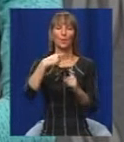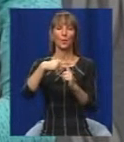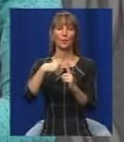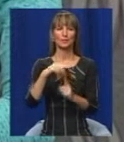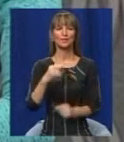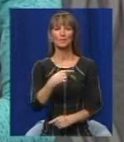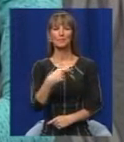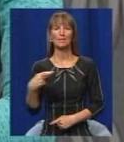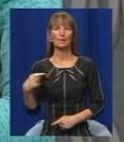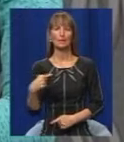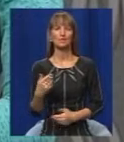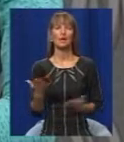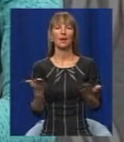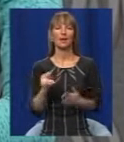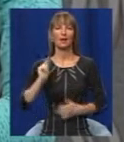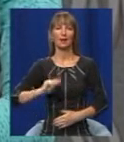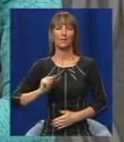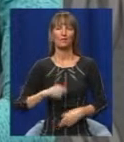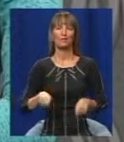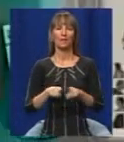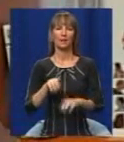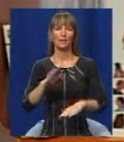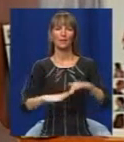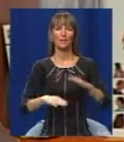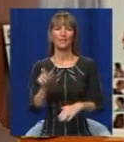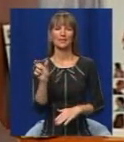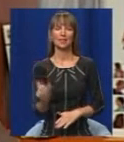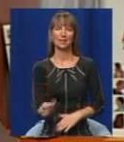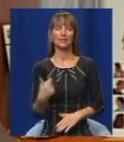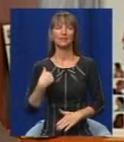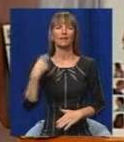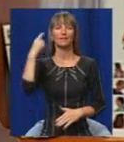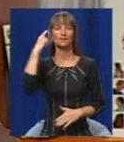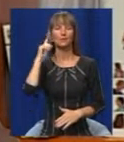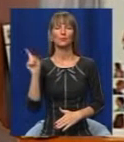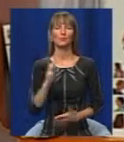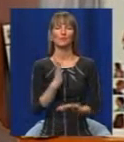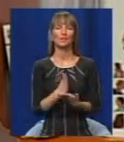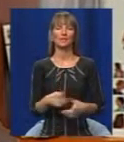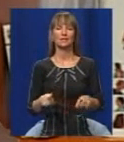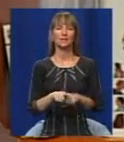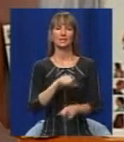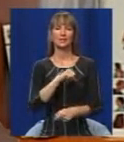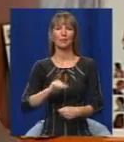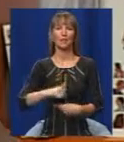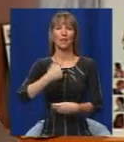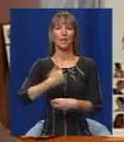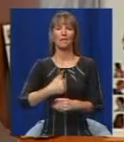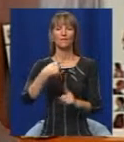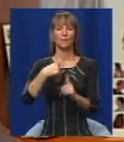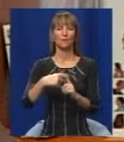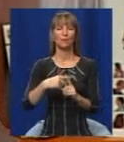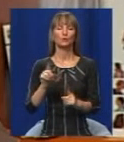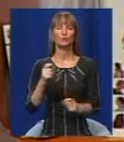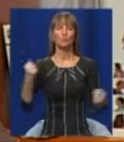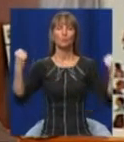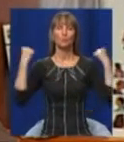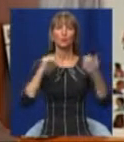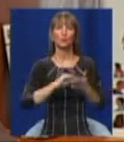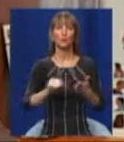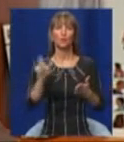взагалі працювати таким професіоналом? Ну, мені здається, є такий найголовніший плюс, що спортивному журналісту ніколи